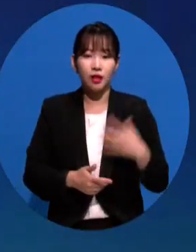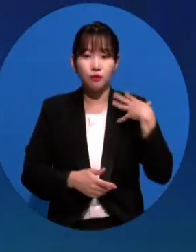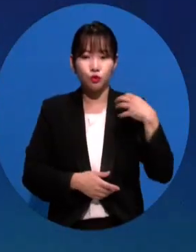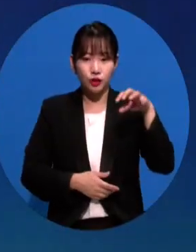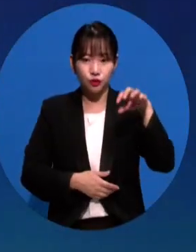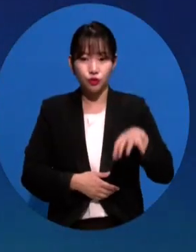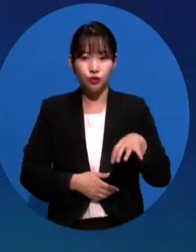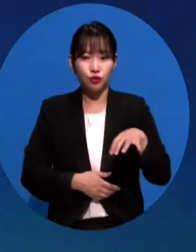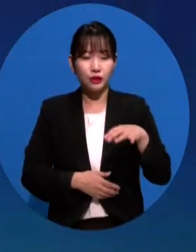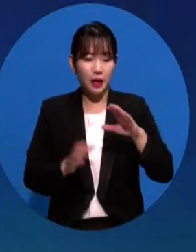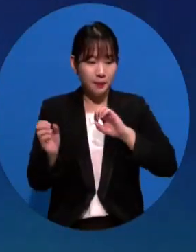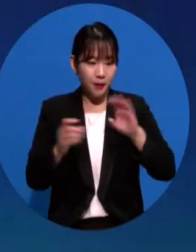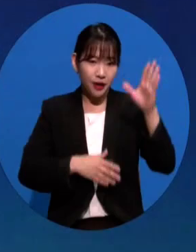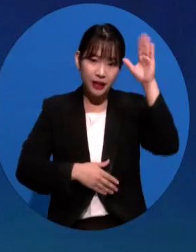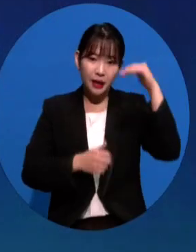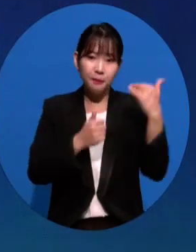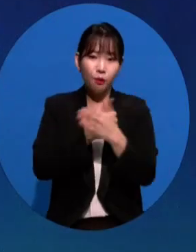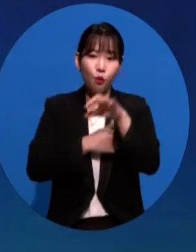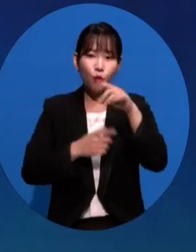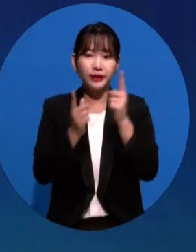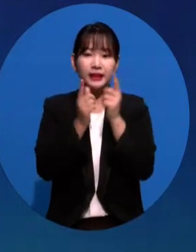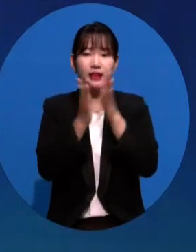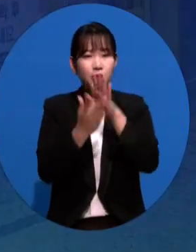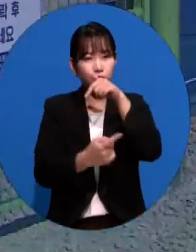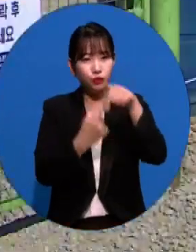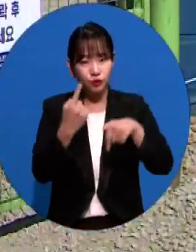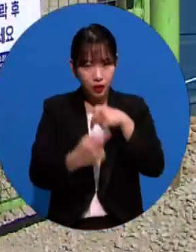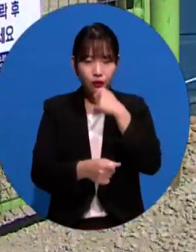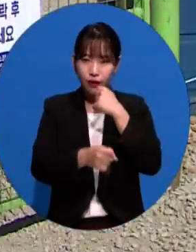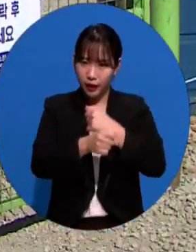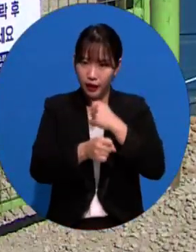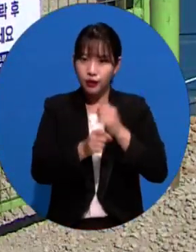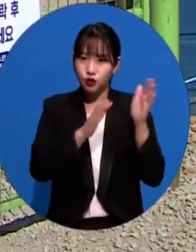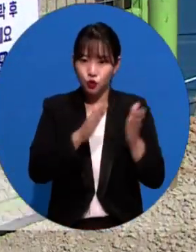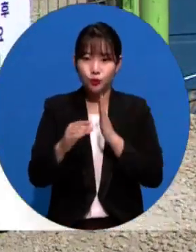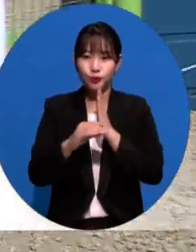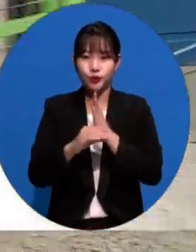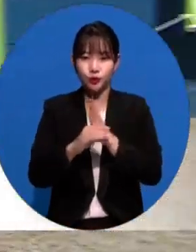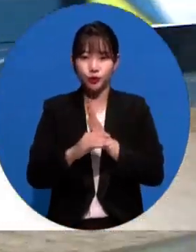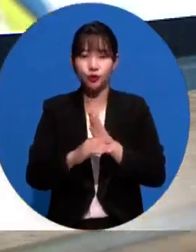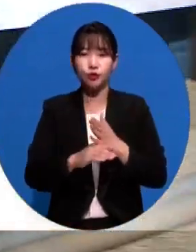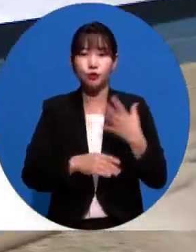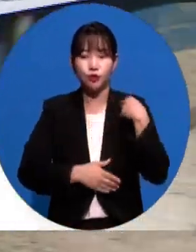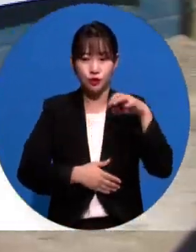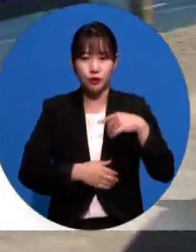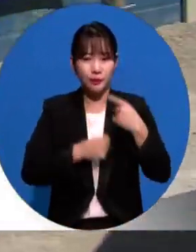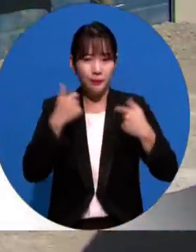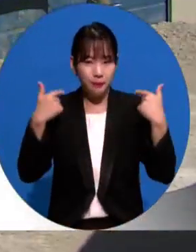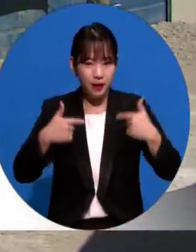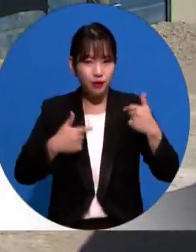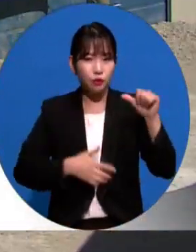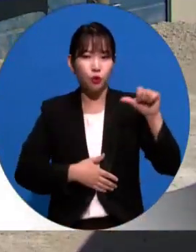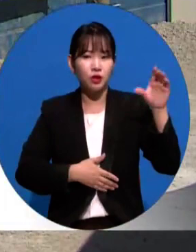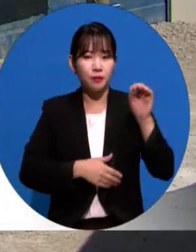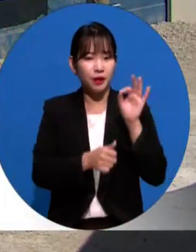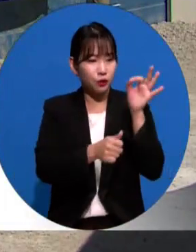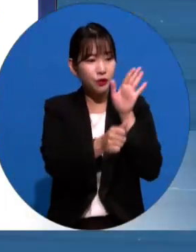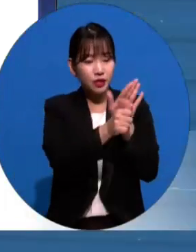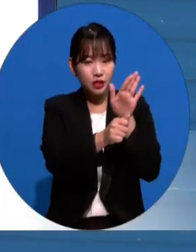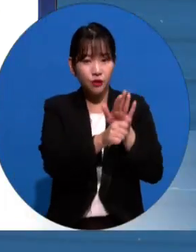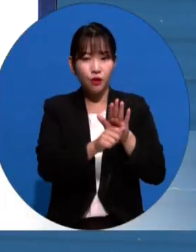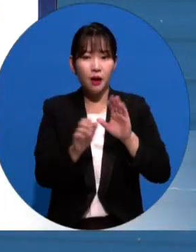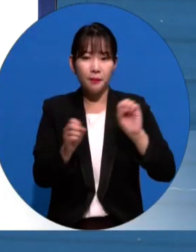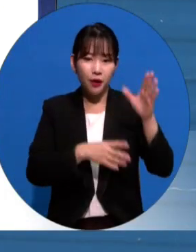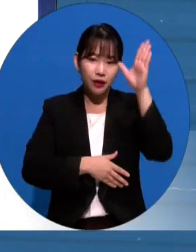무안군이 유기견 보호소 직영 운영 체제 전환을 준비하고 있습니다. 무안군은 매년 5천여만 원을 지원하며